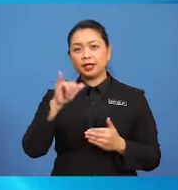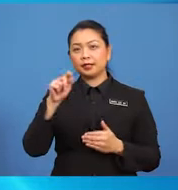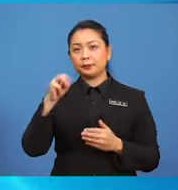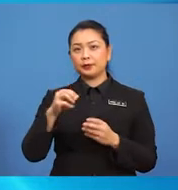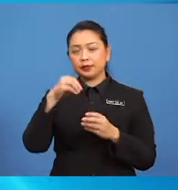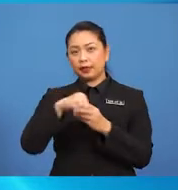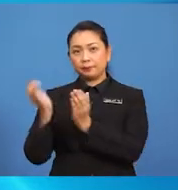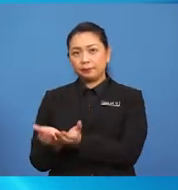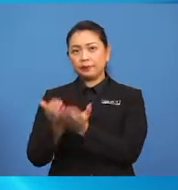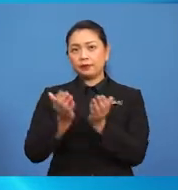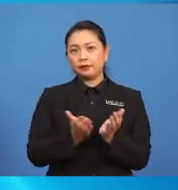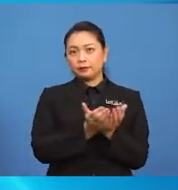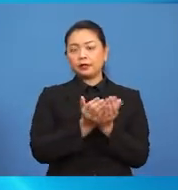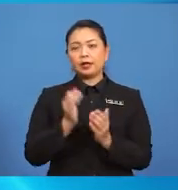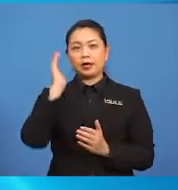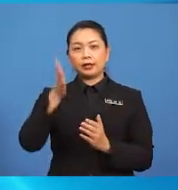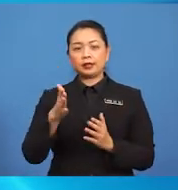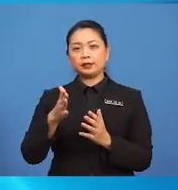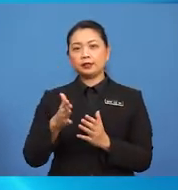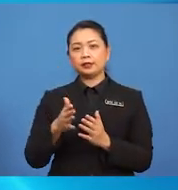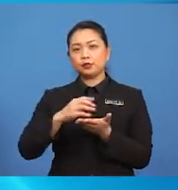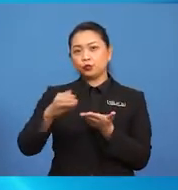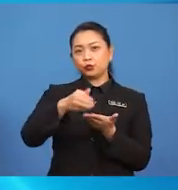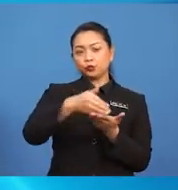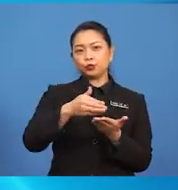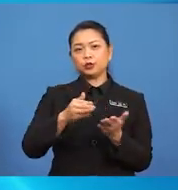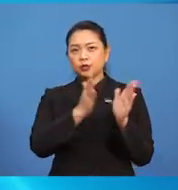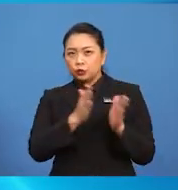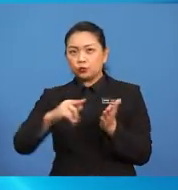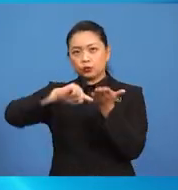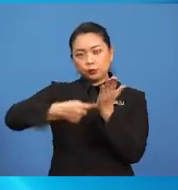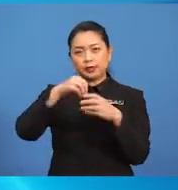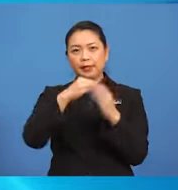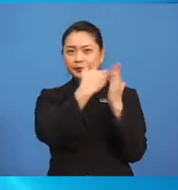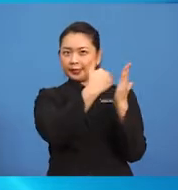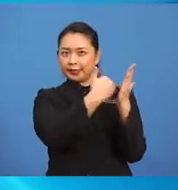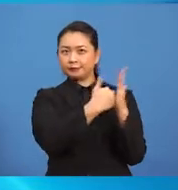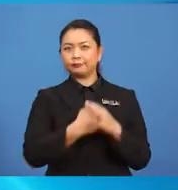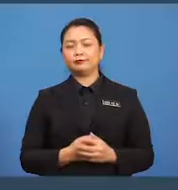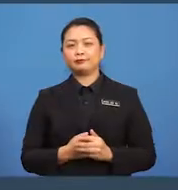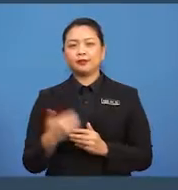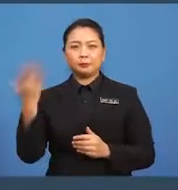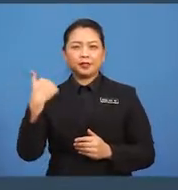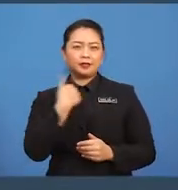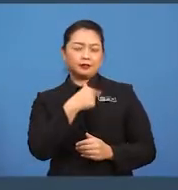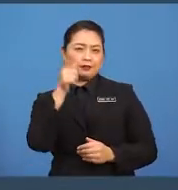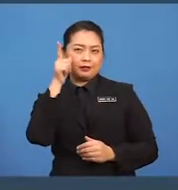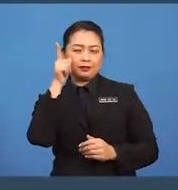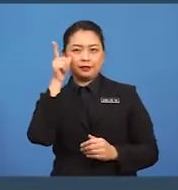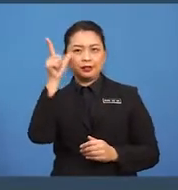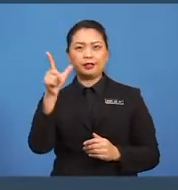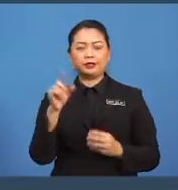item-item di dalam baldi itu akan diisi dan disusun semula ke dalam senarai. Mari kita